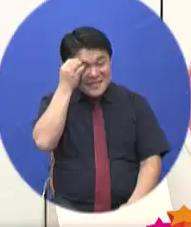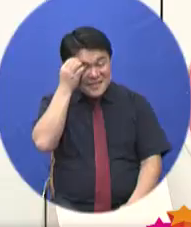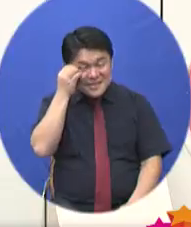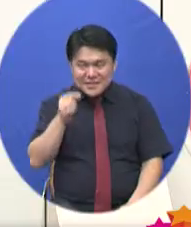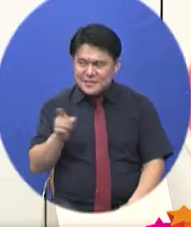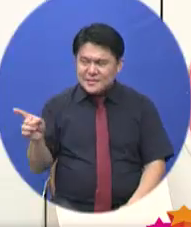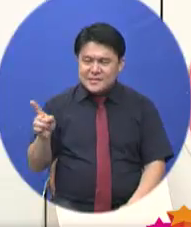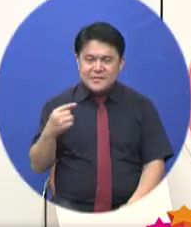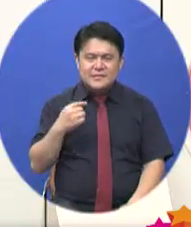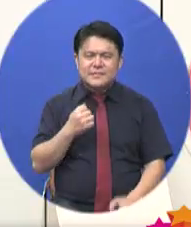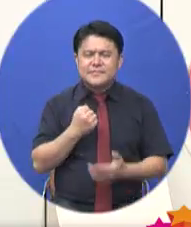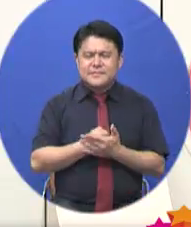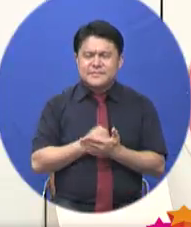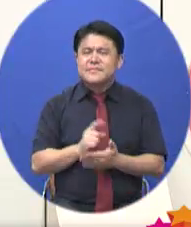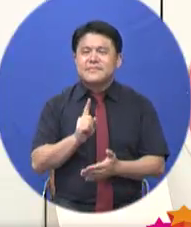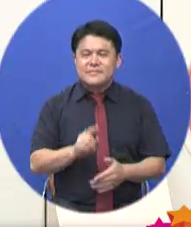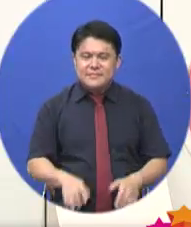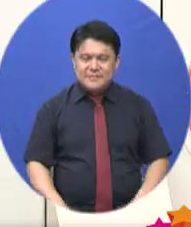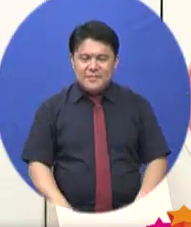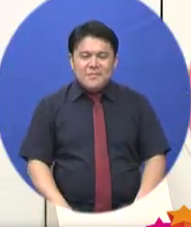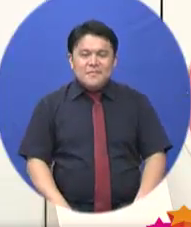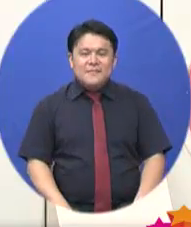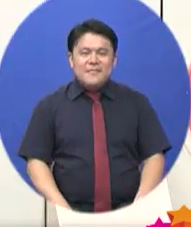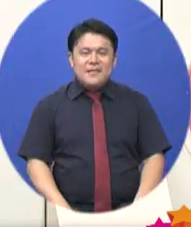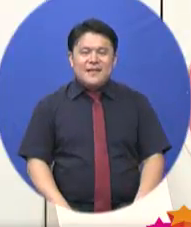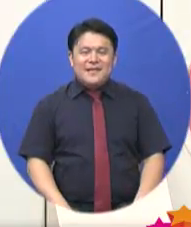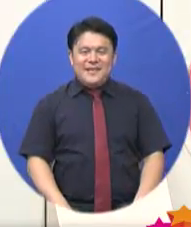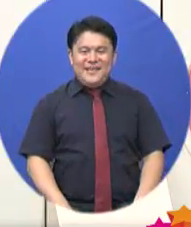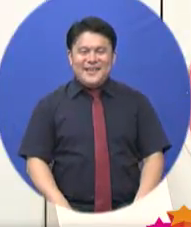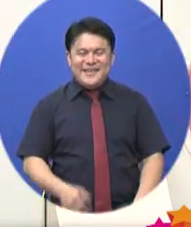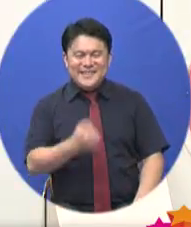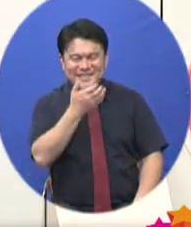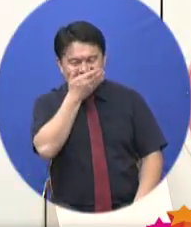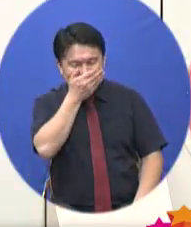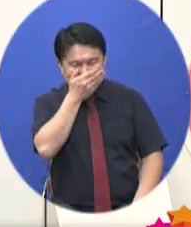송봉수 씨가 굉장히 서울 같아요. 네.